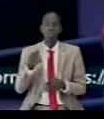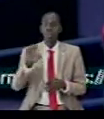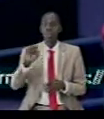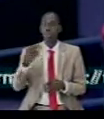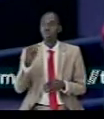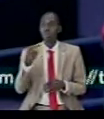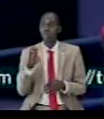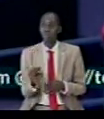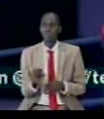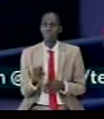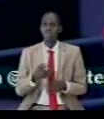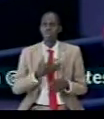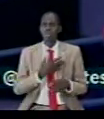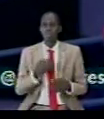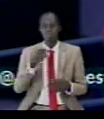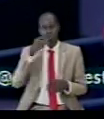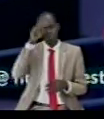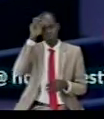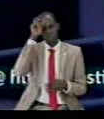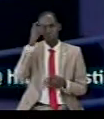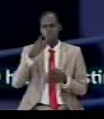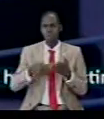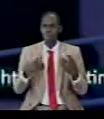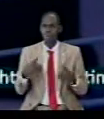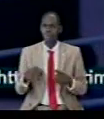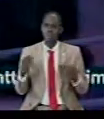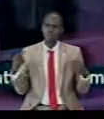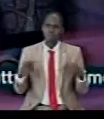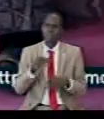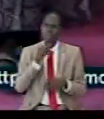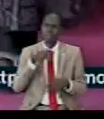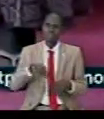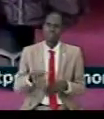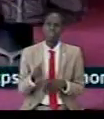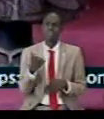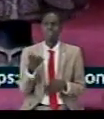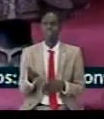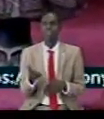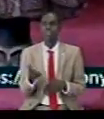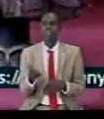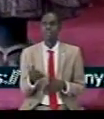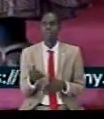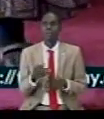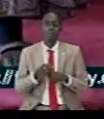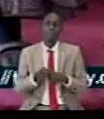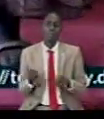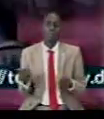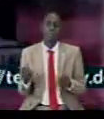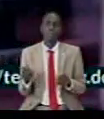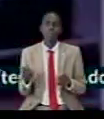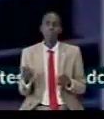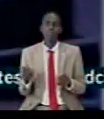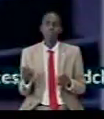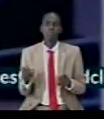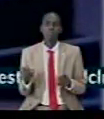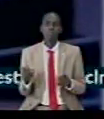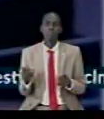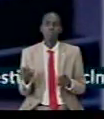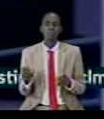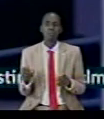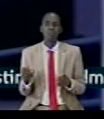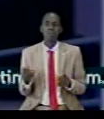lati gba yen ti o lo ese yen de ndun mi pe ma ma fogbon ma rin sugbon gbe ti mo wa ri pe o